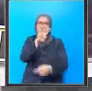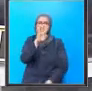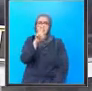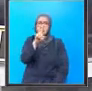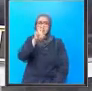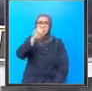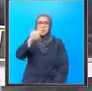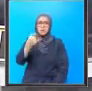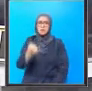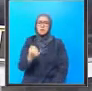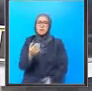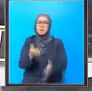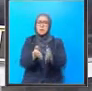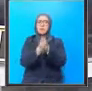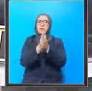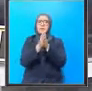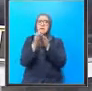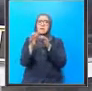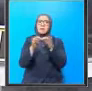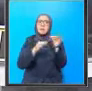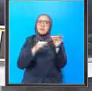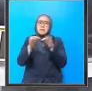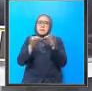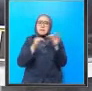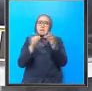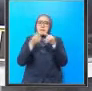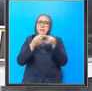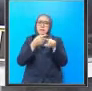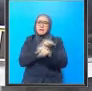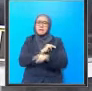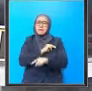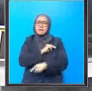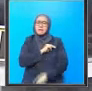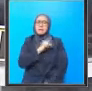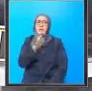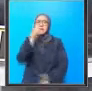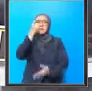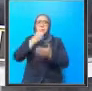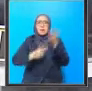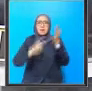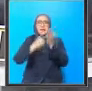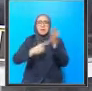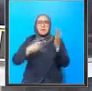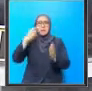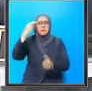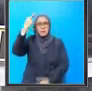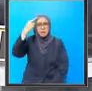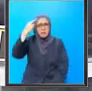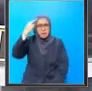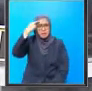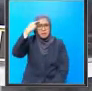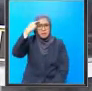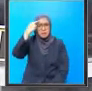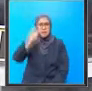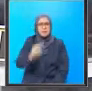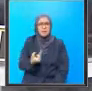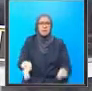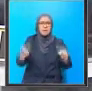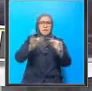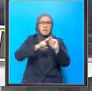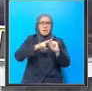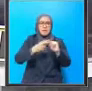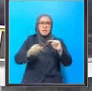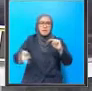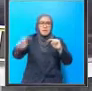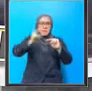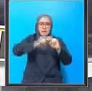peruntukan. Minta penjelasan daripada Menteri apa justifikasi untuk menambah